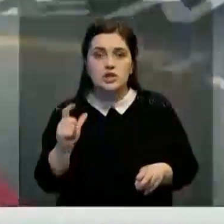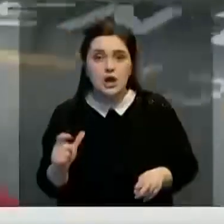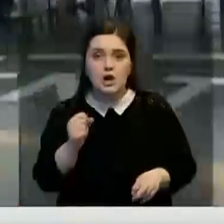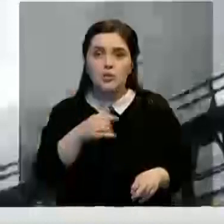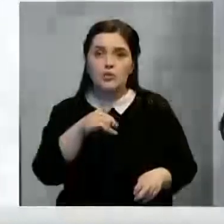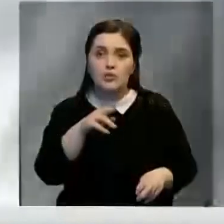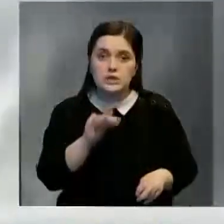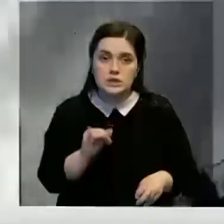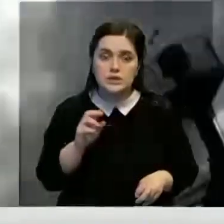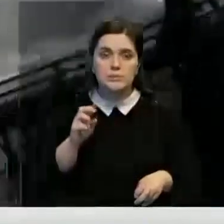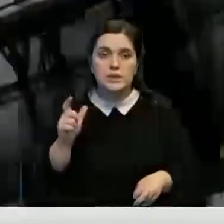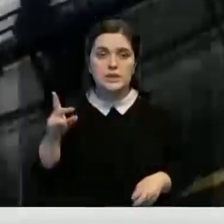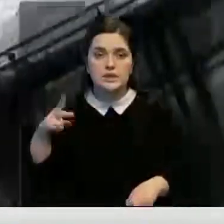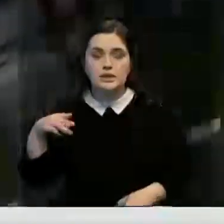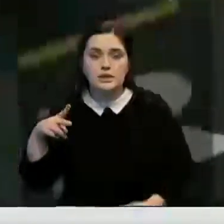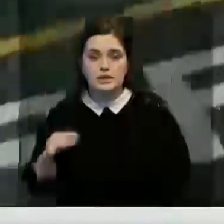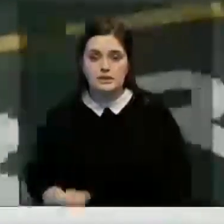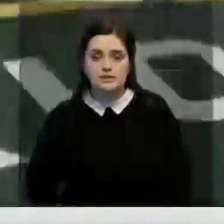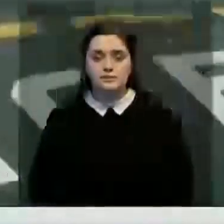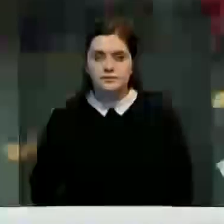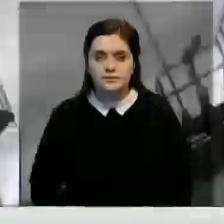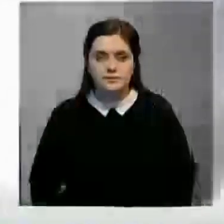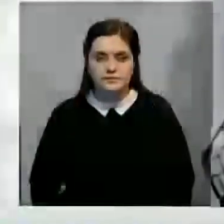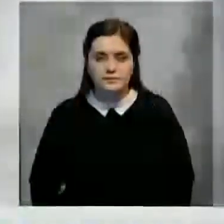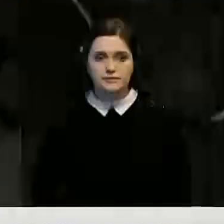Porsche, Audi и Bentley.